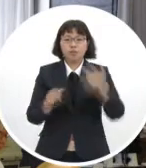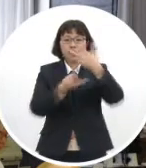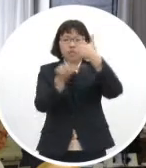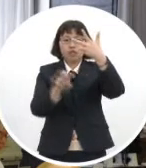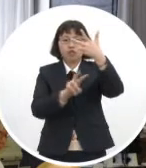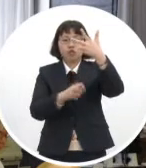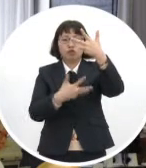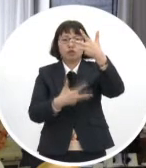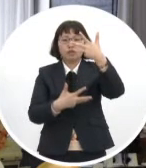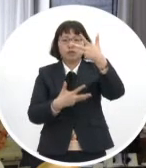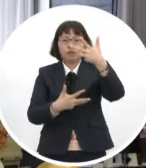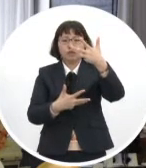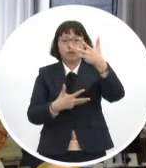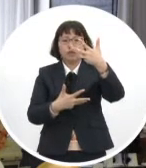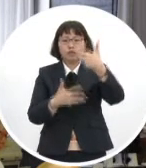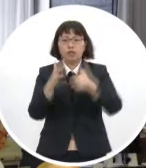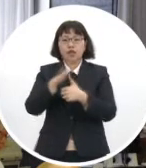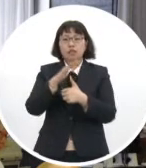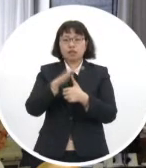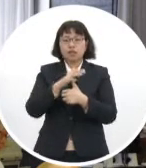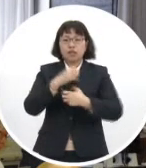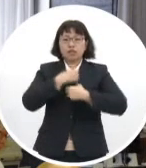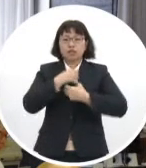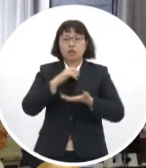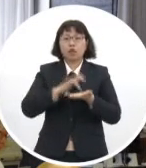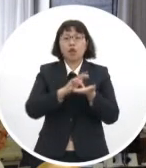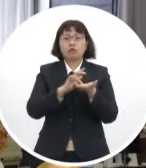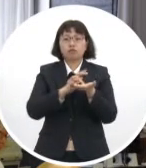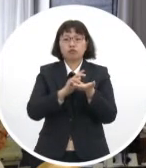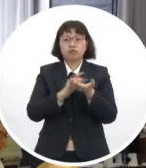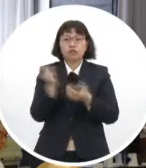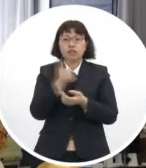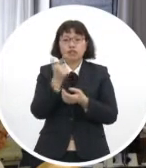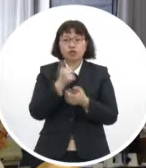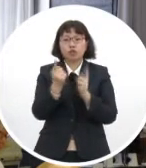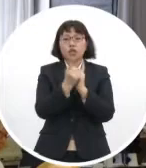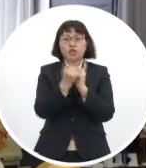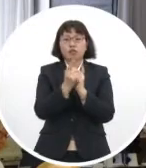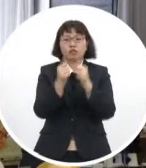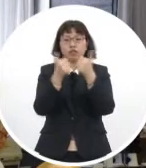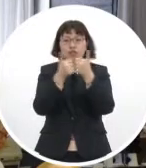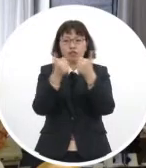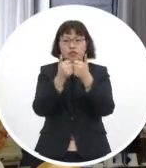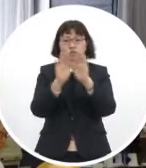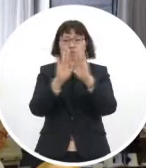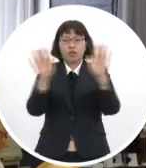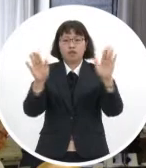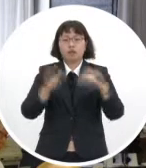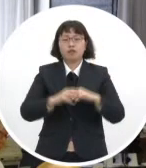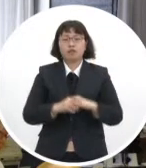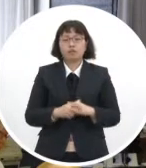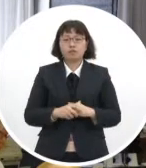7月28日、愛知県危険ドラッグ緊急対策会議を開催しました。